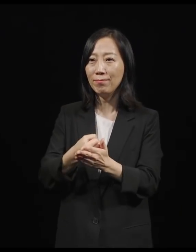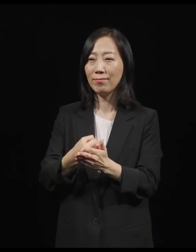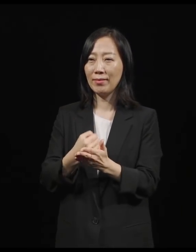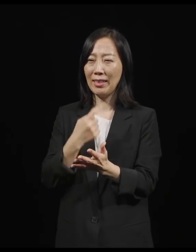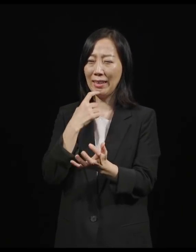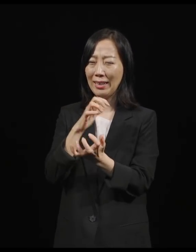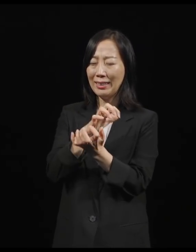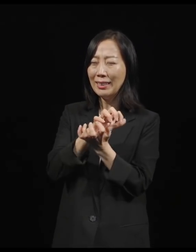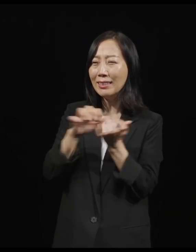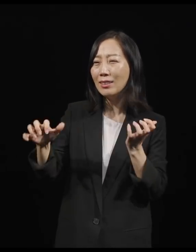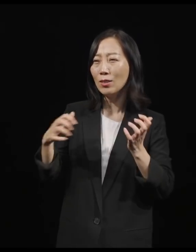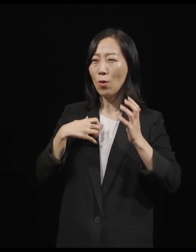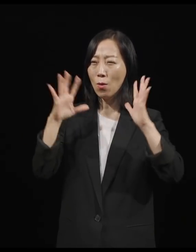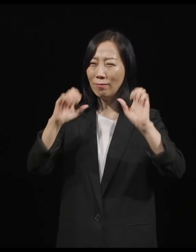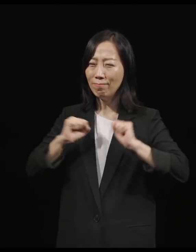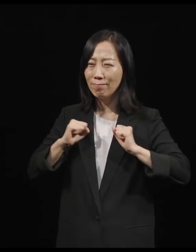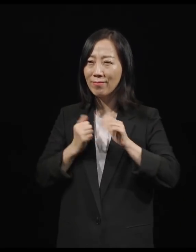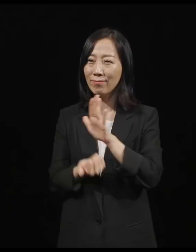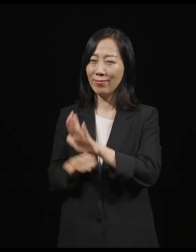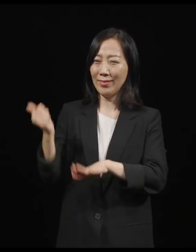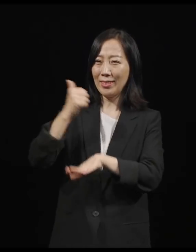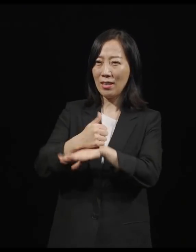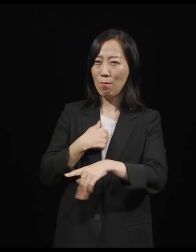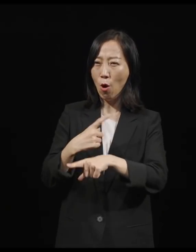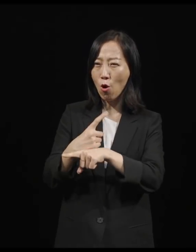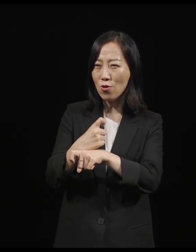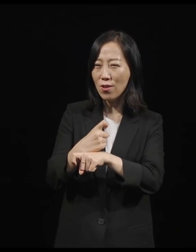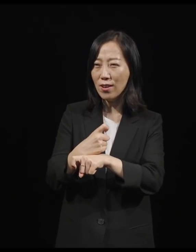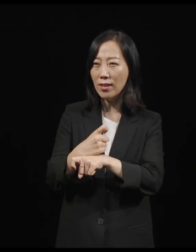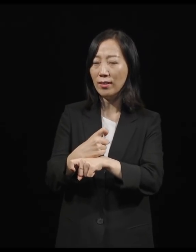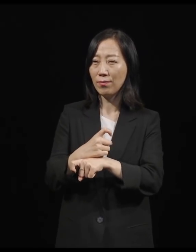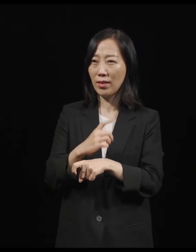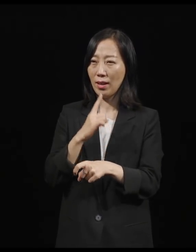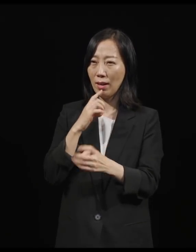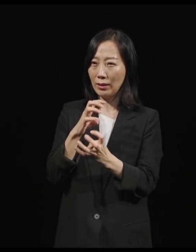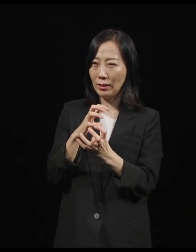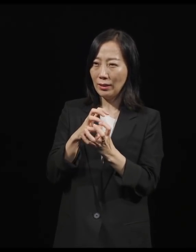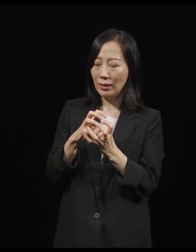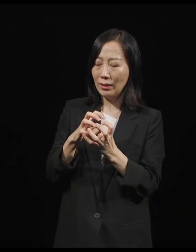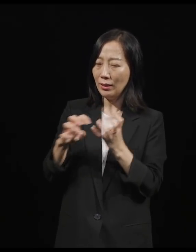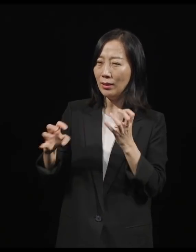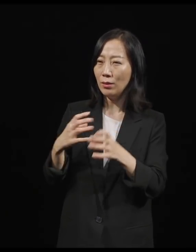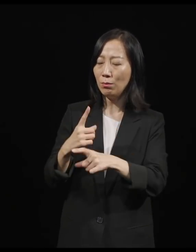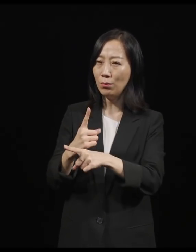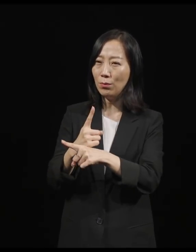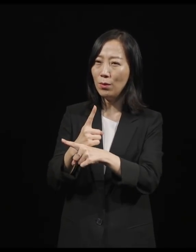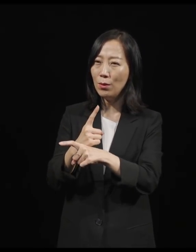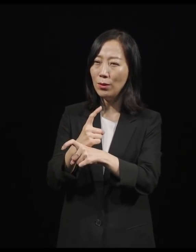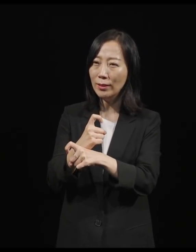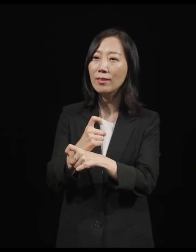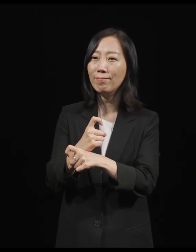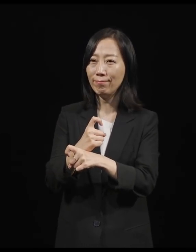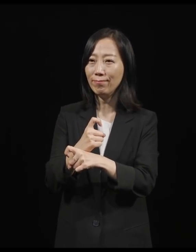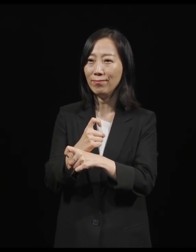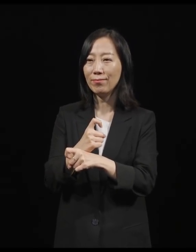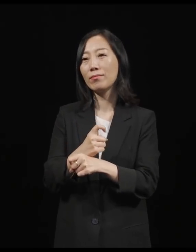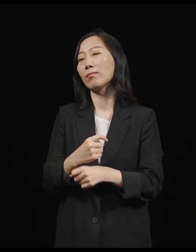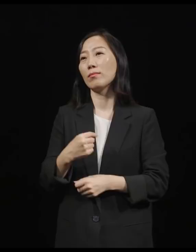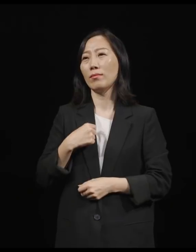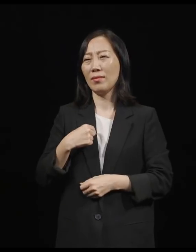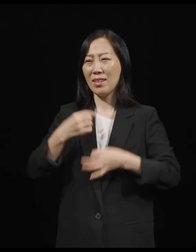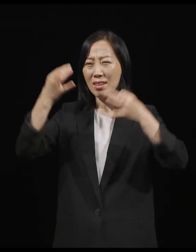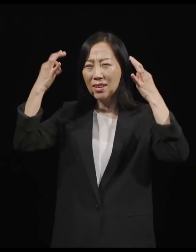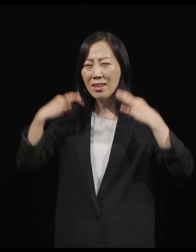성공해서 복수하겠다. 필요하다면 악마에게 영혼을 팔아서라도 복수하겠다. 제 자신을